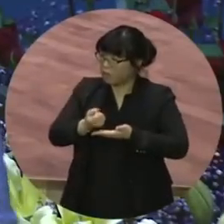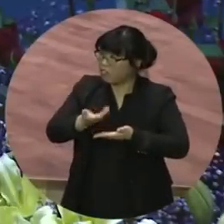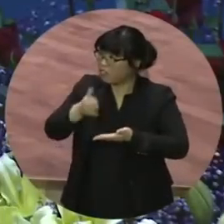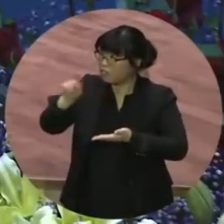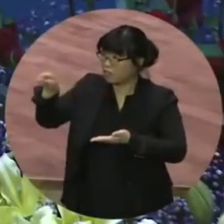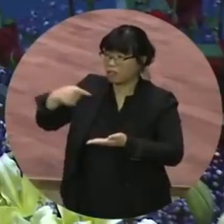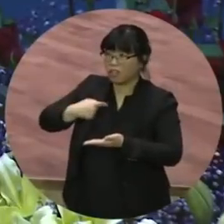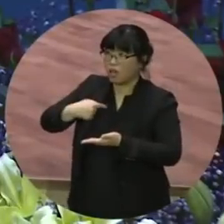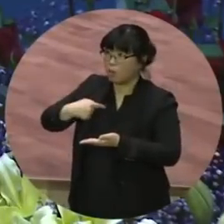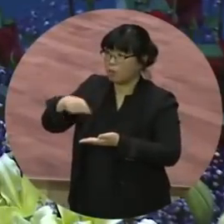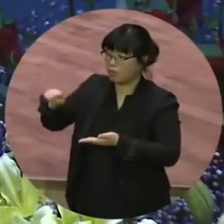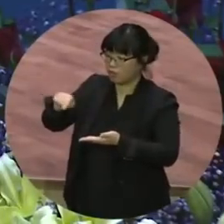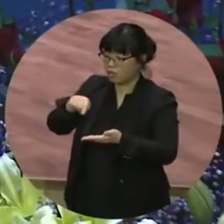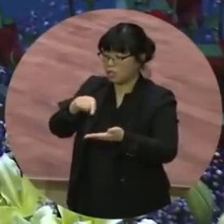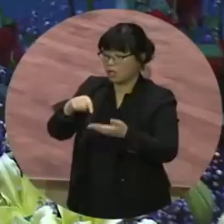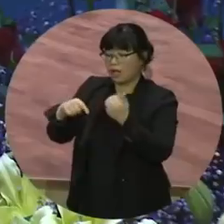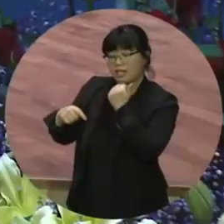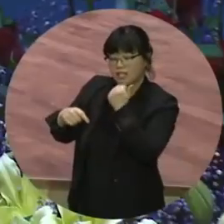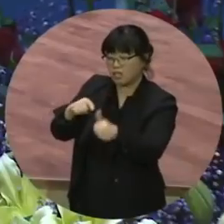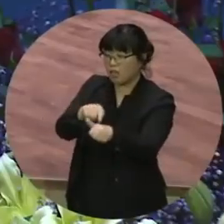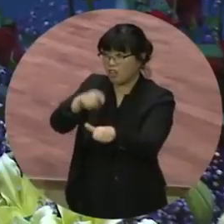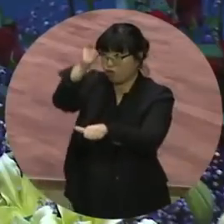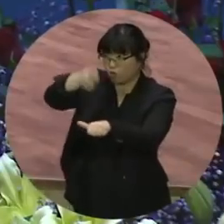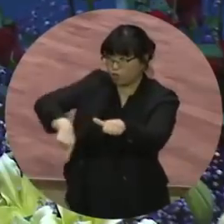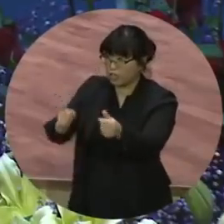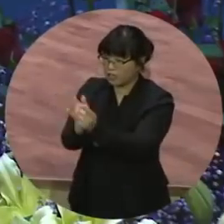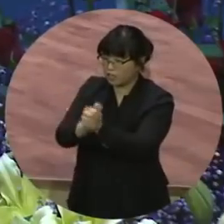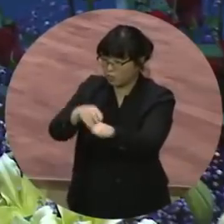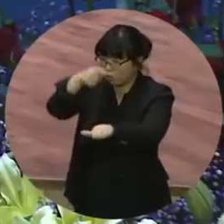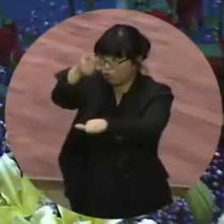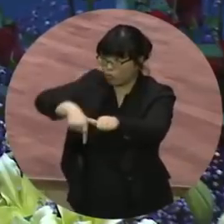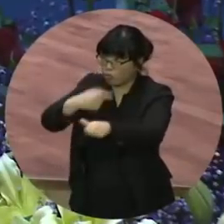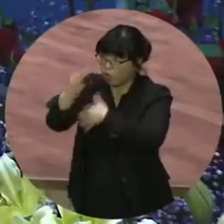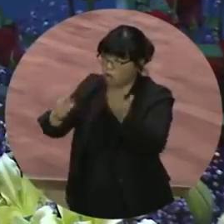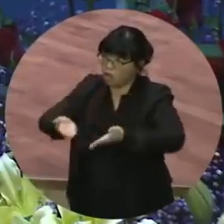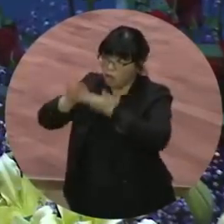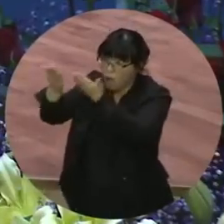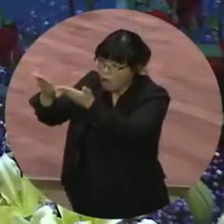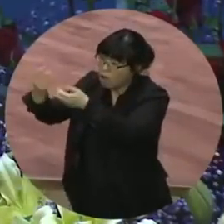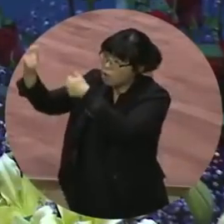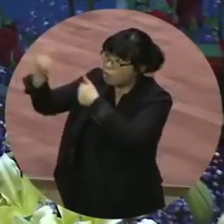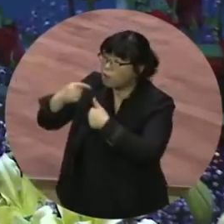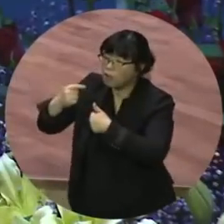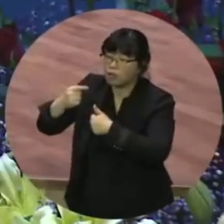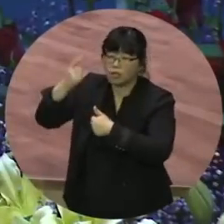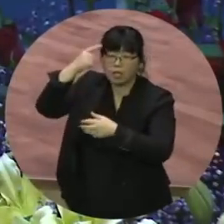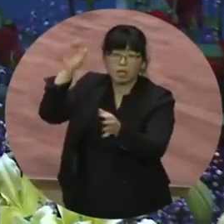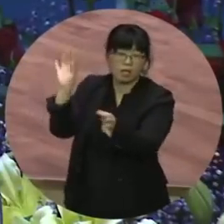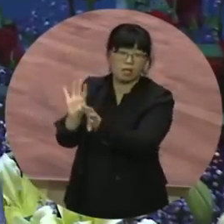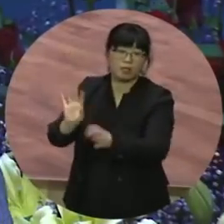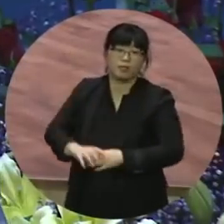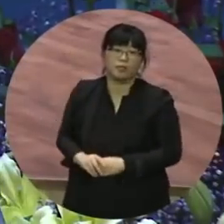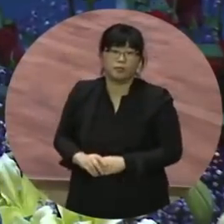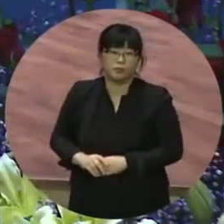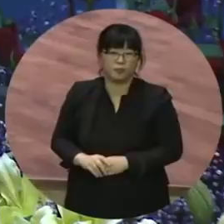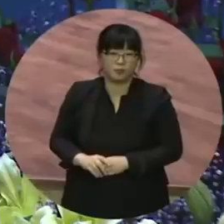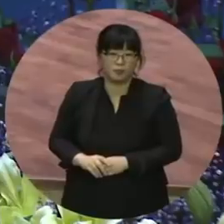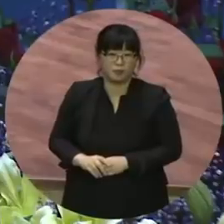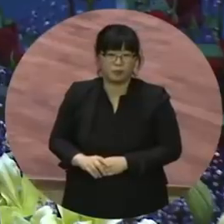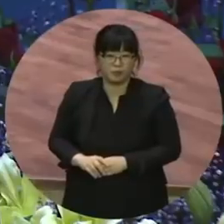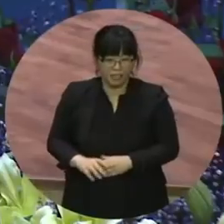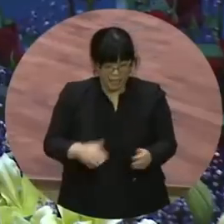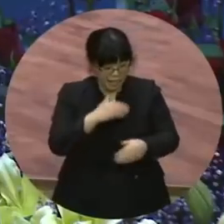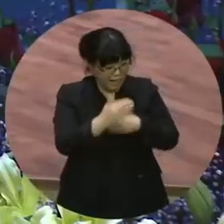그런데 보면 1절에 보면요, 이것이 아브라함을 시험하려고 그랬어요. 하나님이